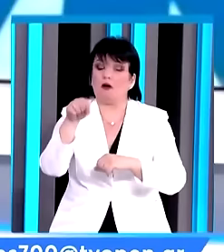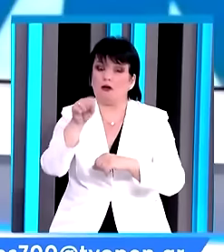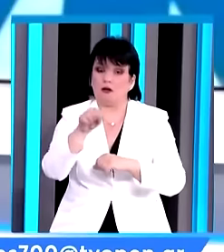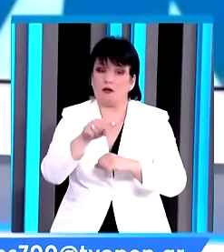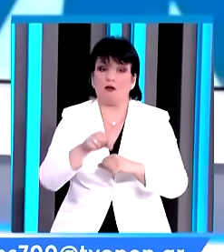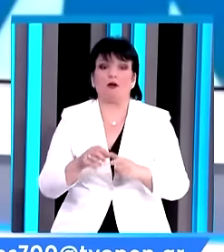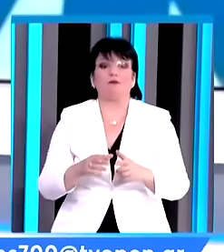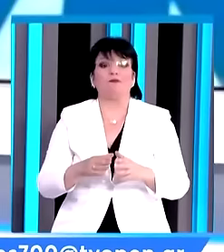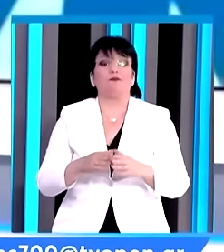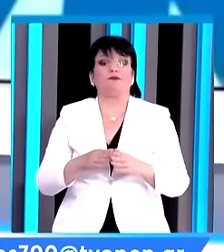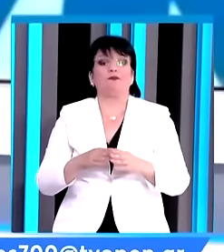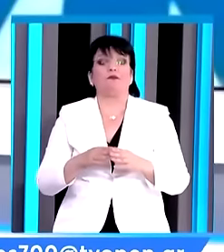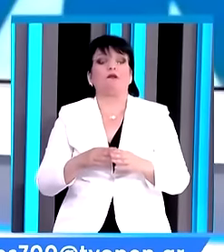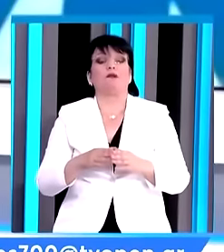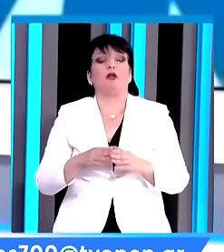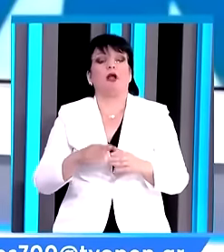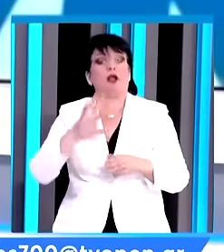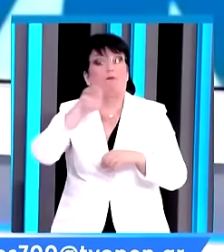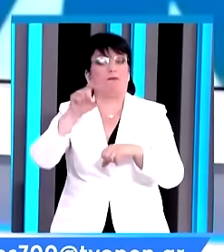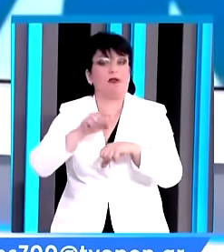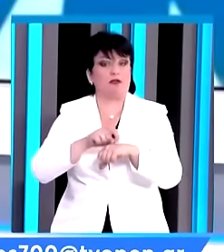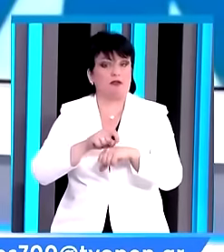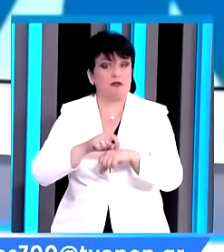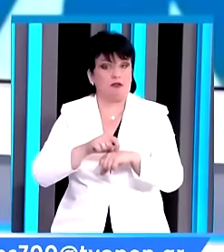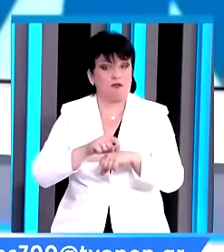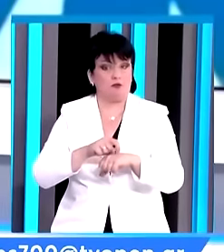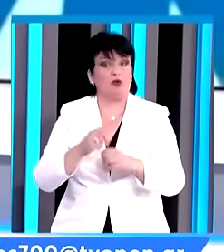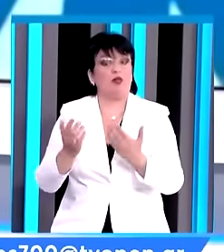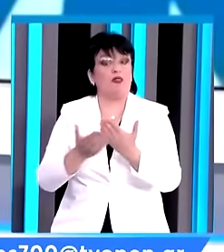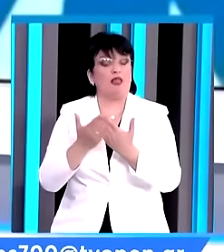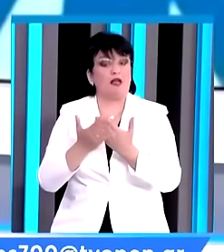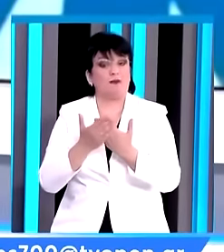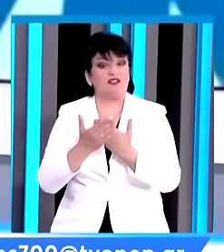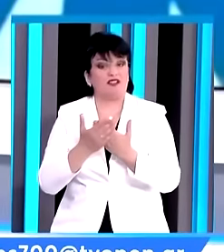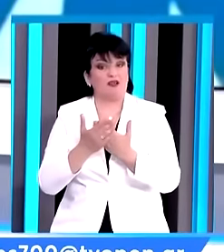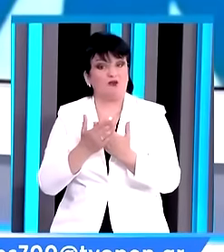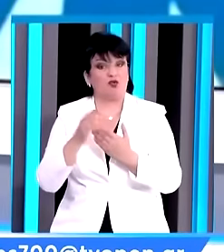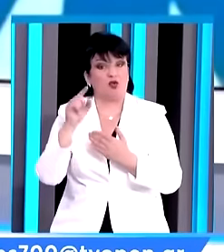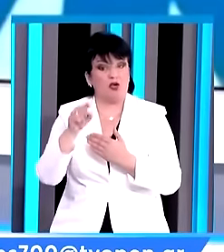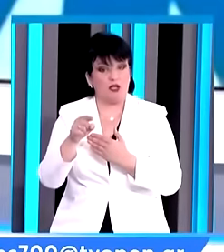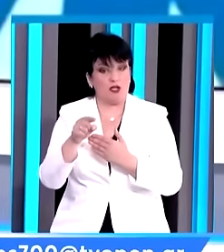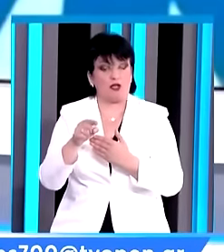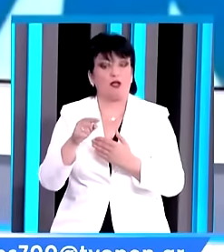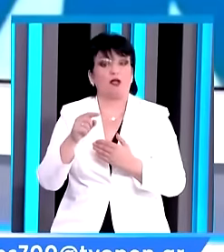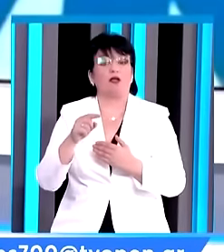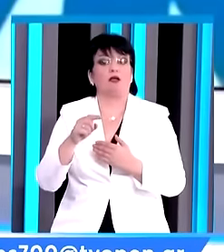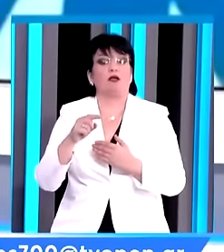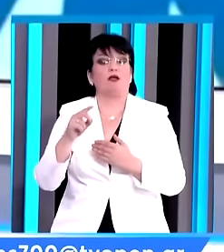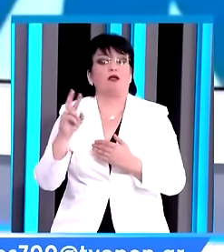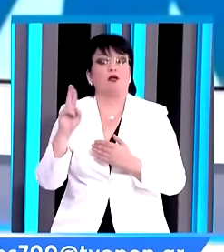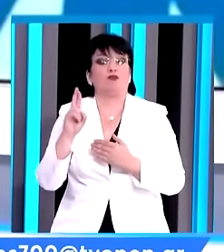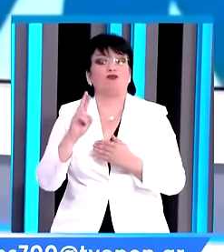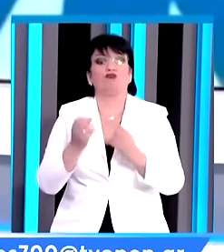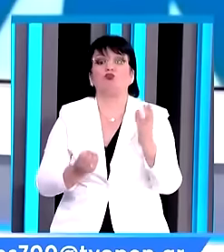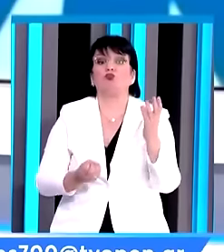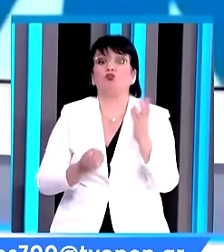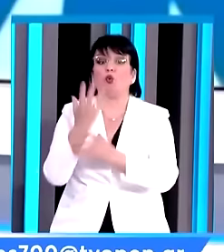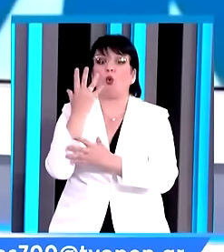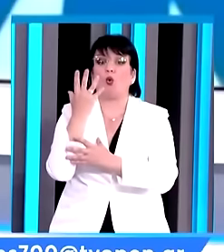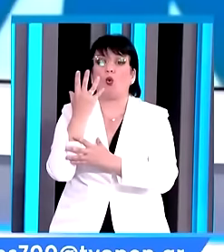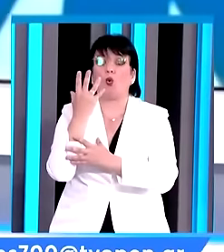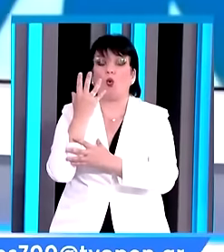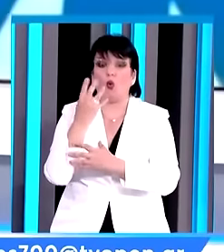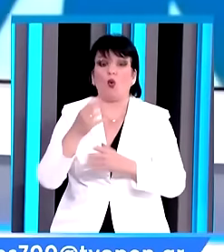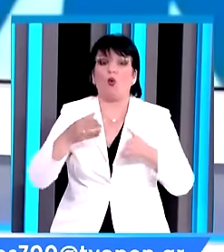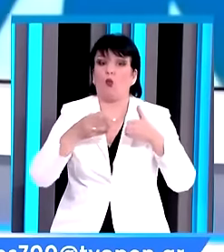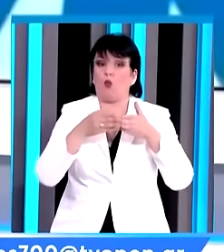Δεν είχα την ευκαιρία να πάω μέχρι στιγμής, αλλά επειδή είναι δίπλα, θα επισκεφθώ το Λορεάν 3 υπερσύγχρονες